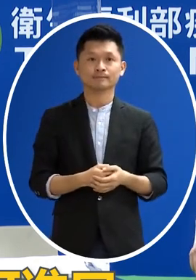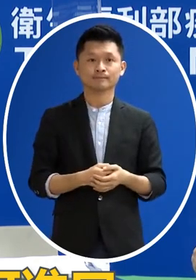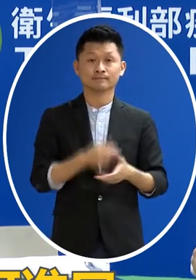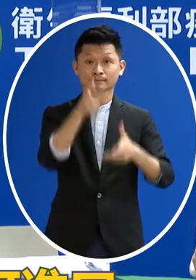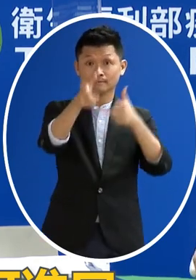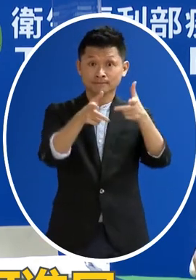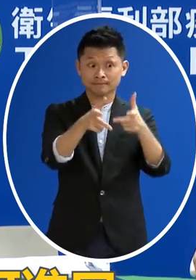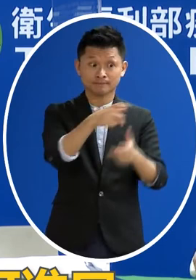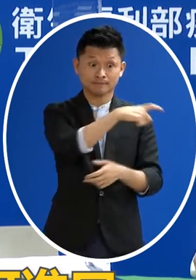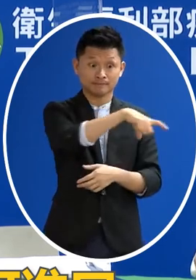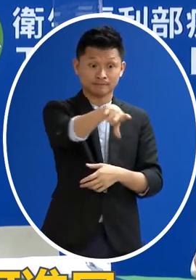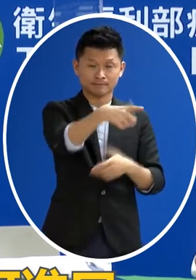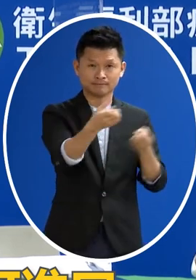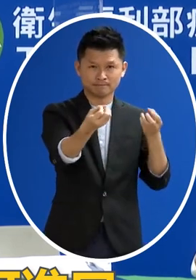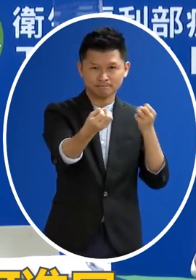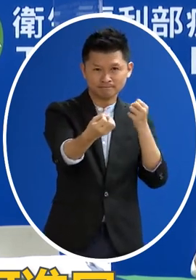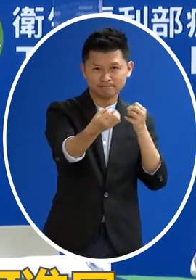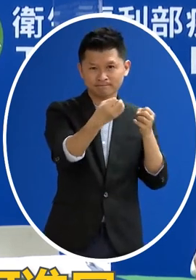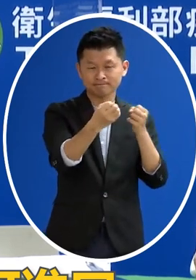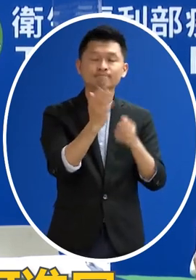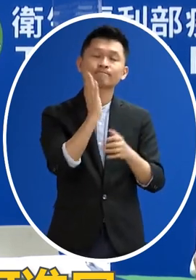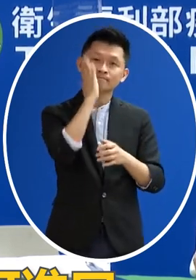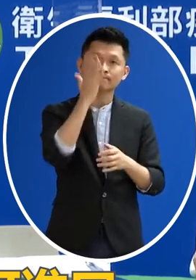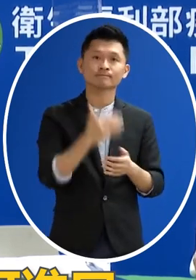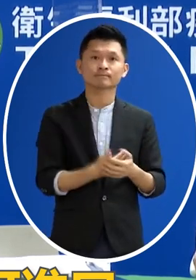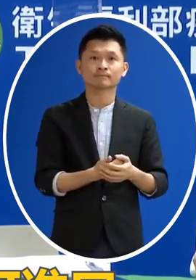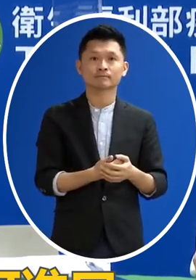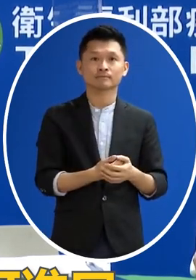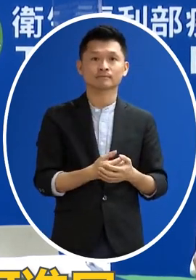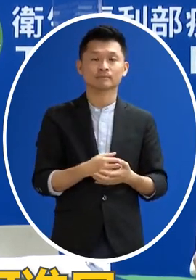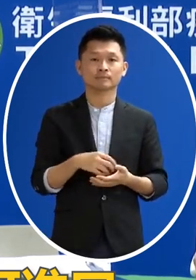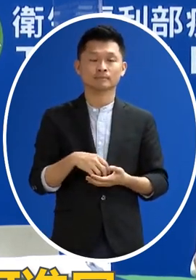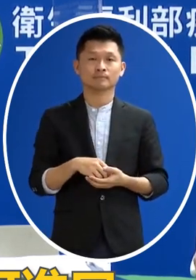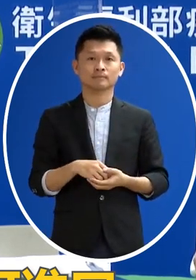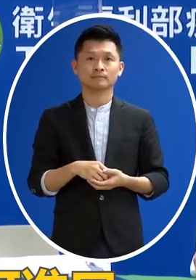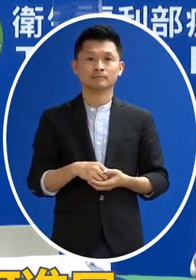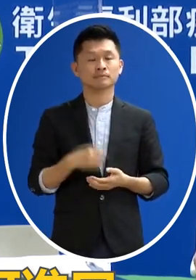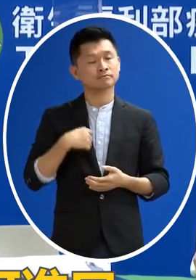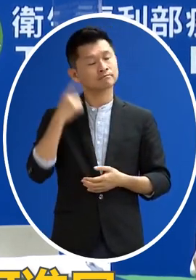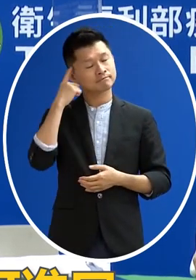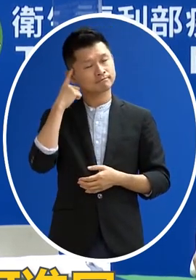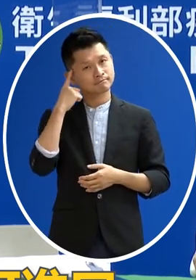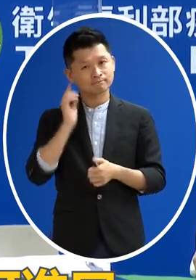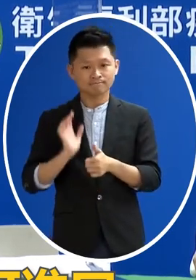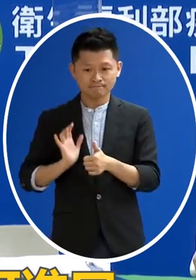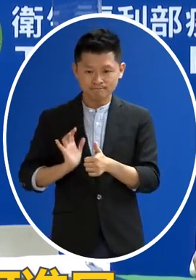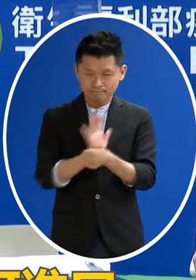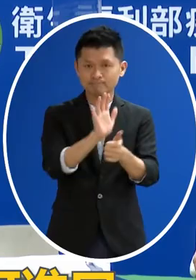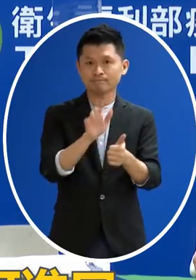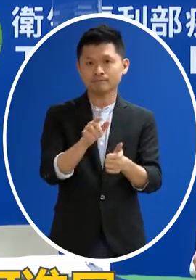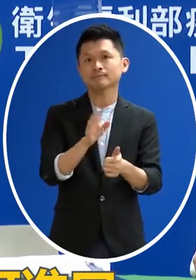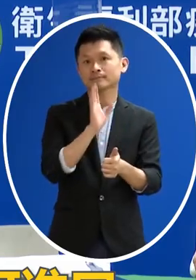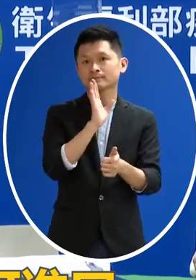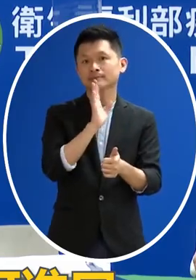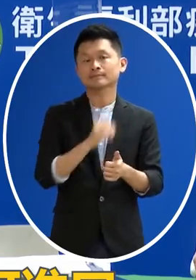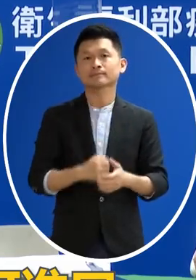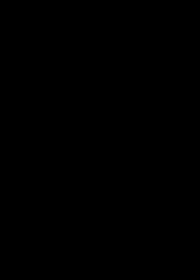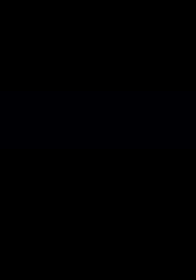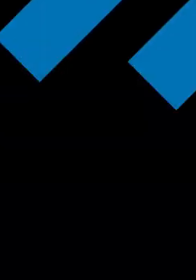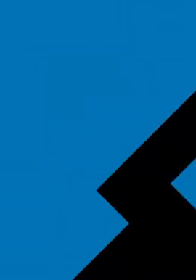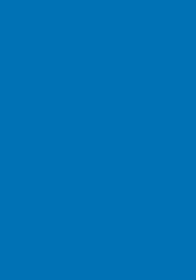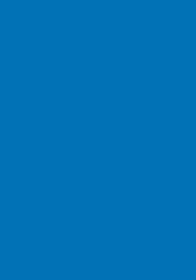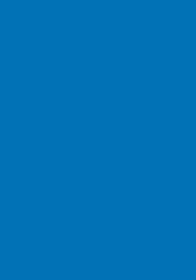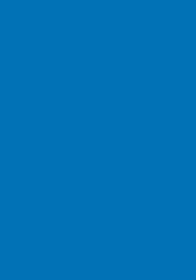面会比较方便一点，才不会这样绕不出来。好，我想这是我们能够尽最大的力量来协助这件事情。